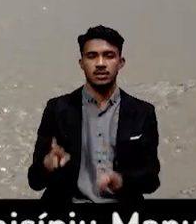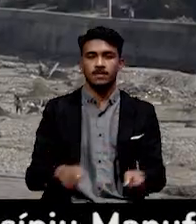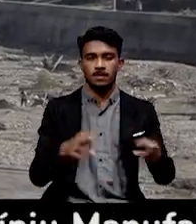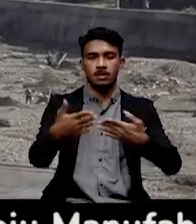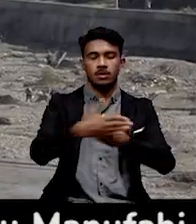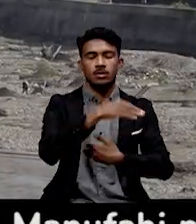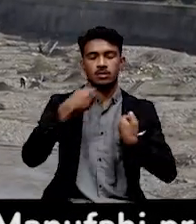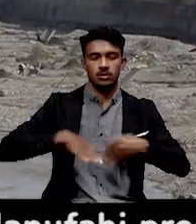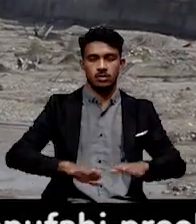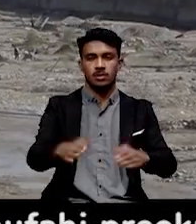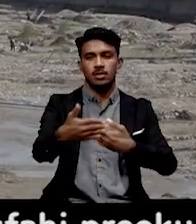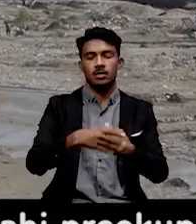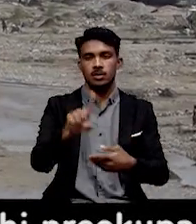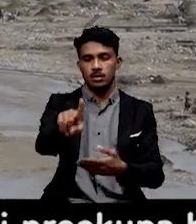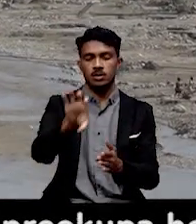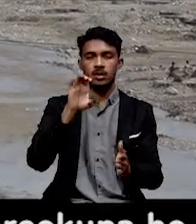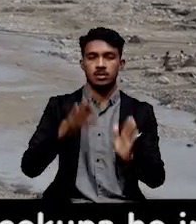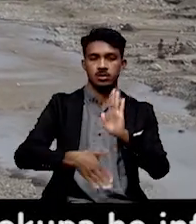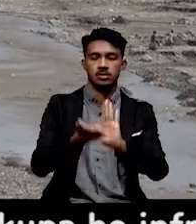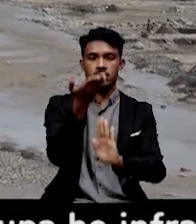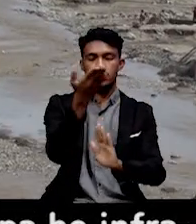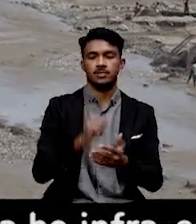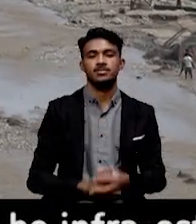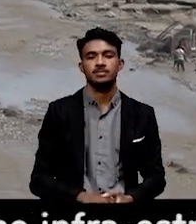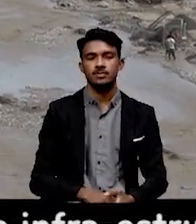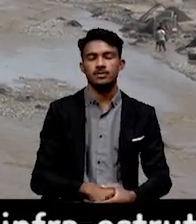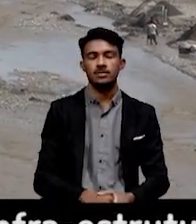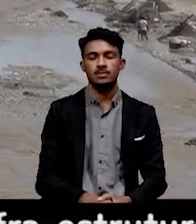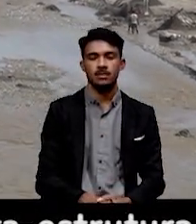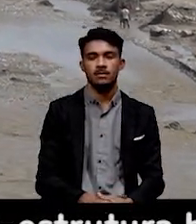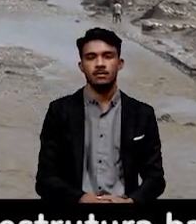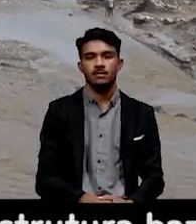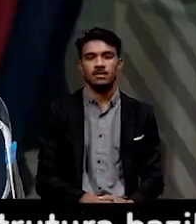Notasi ibun liu atus ida. Felicitas Vorzes Agostinho da Costa, GMN.